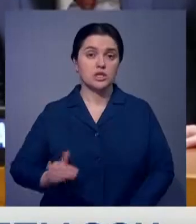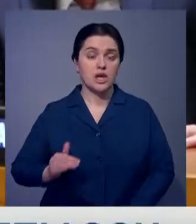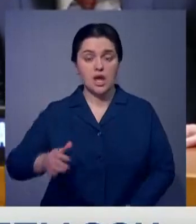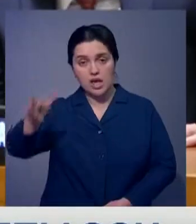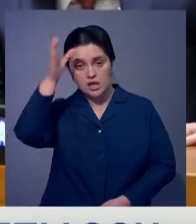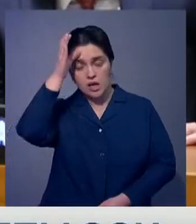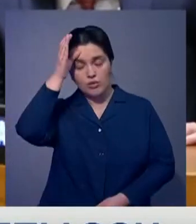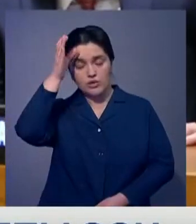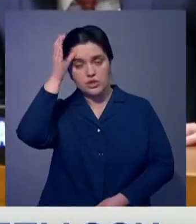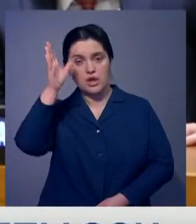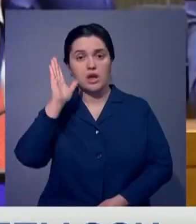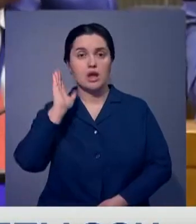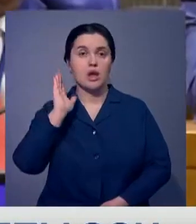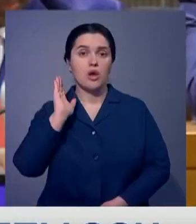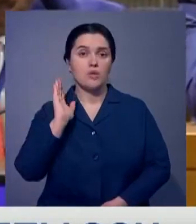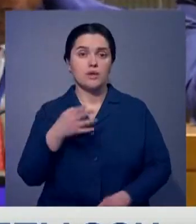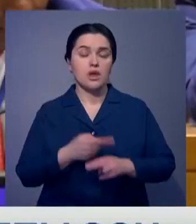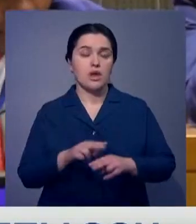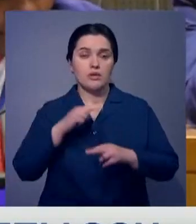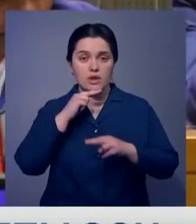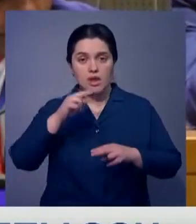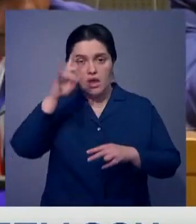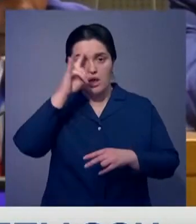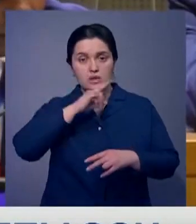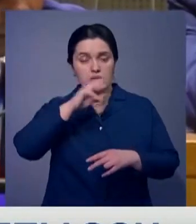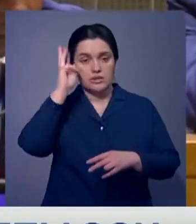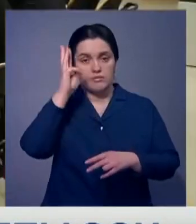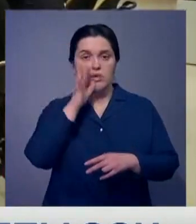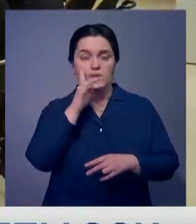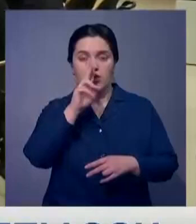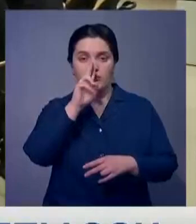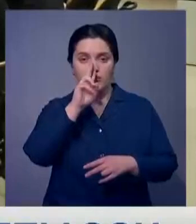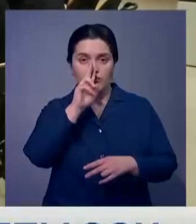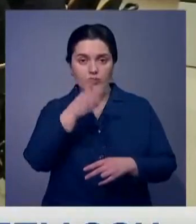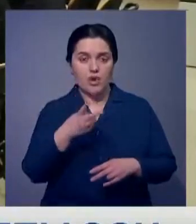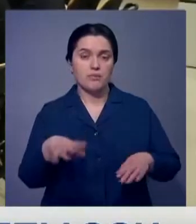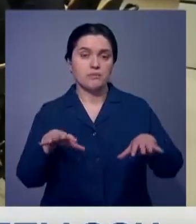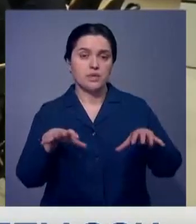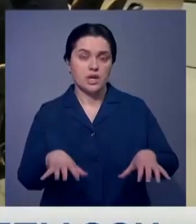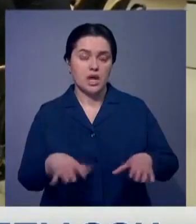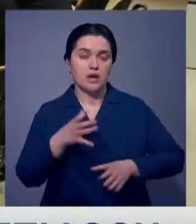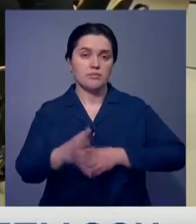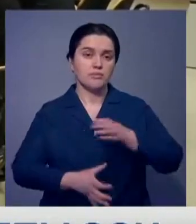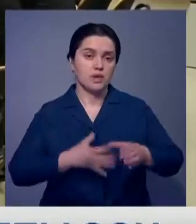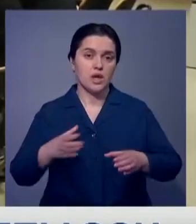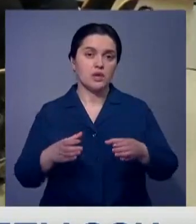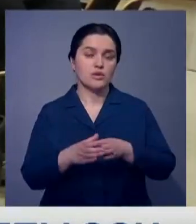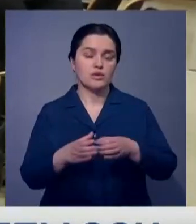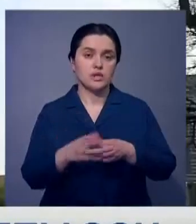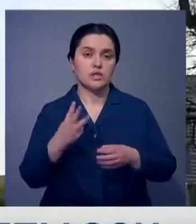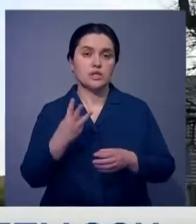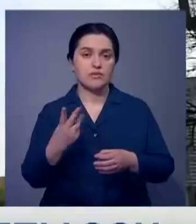научного сообщества будут в фокусе внимания казахстанских дипломатов во время двухгодичного председательства в глобальной группе